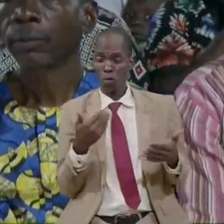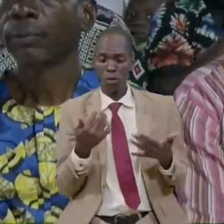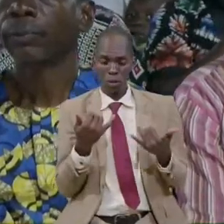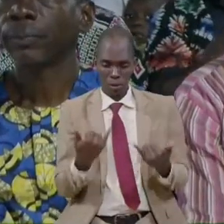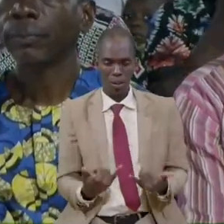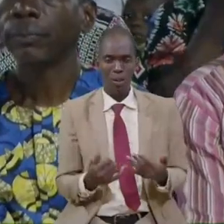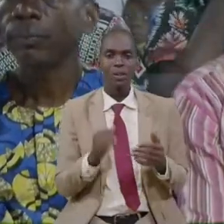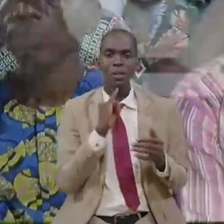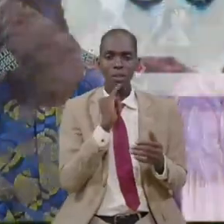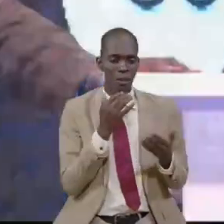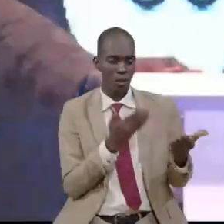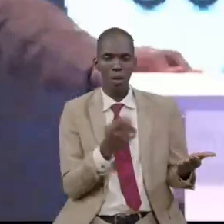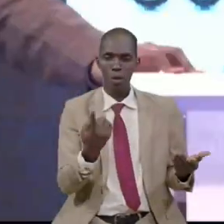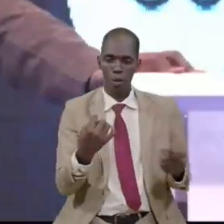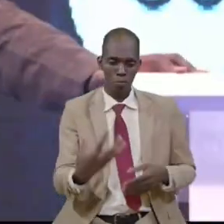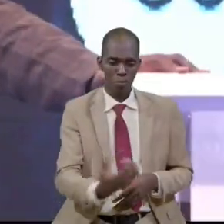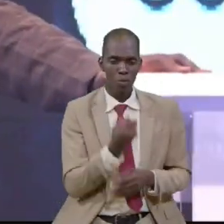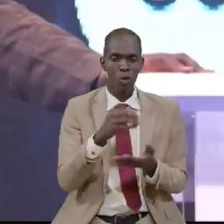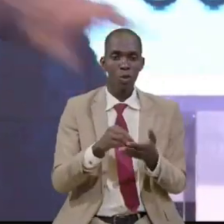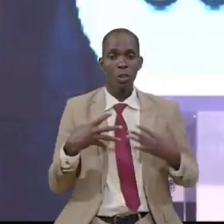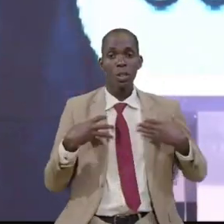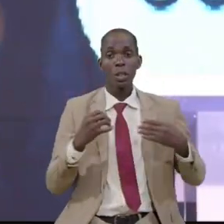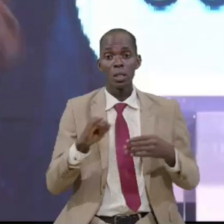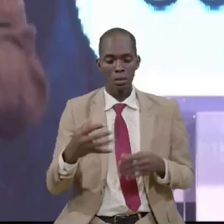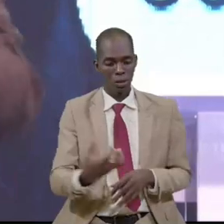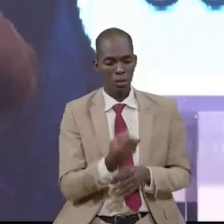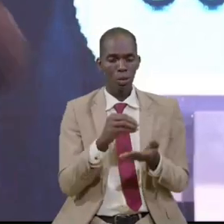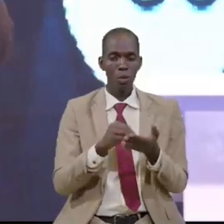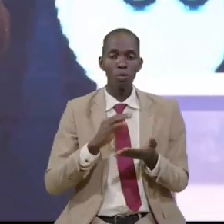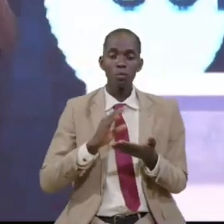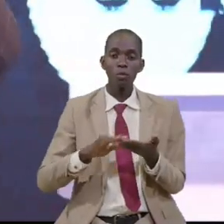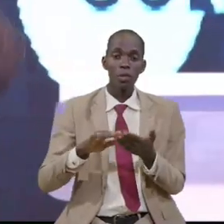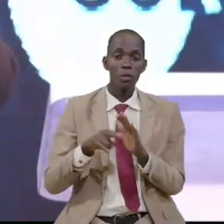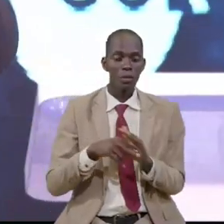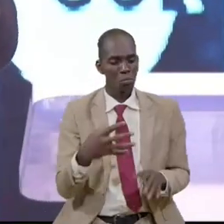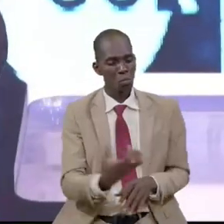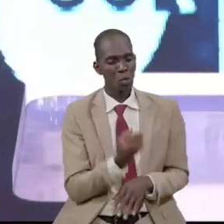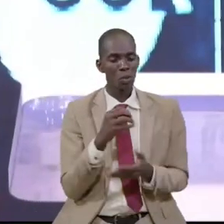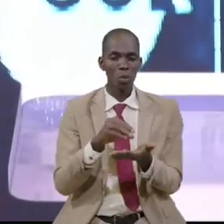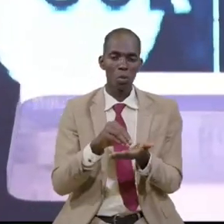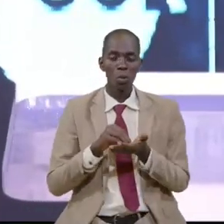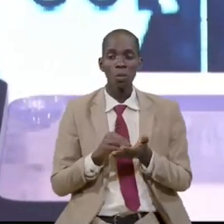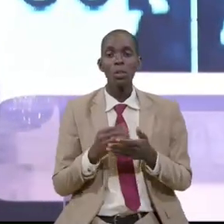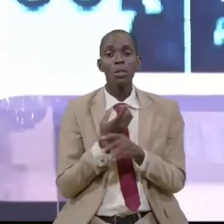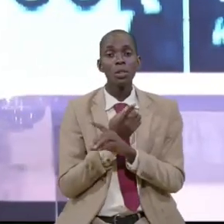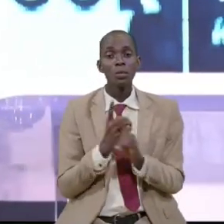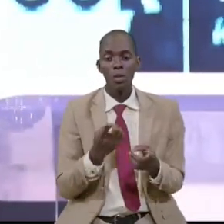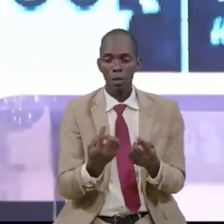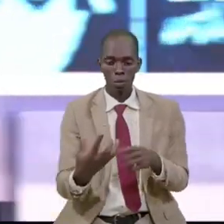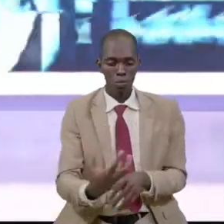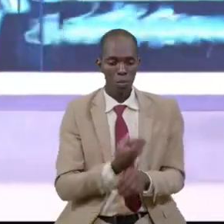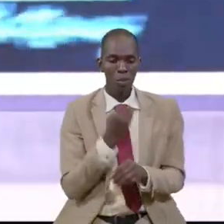le prendre. La guérison, venez la prendre. La délivrance, venez avoir la vôtre, parce qu'il